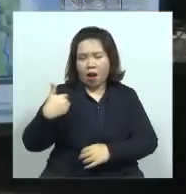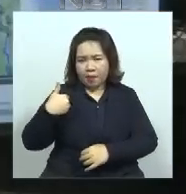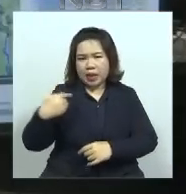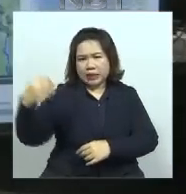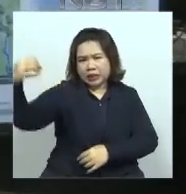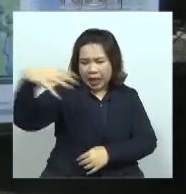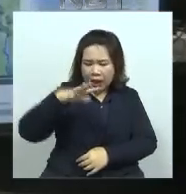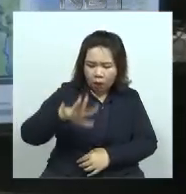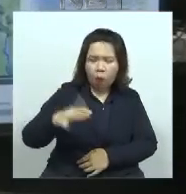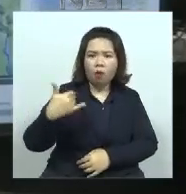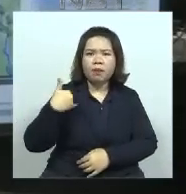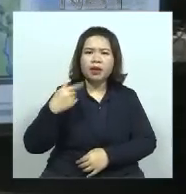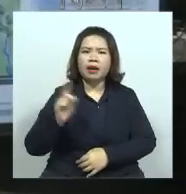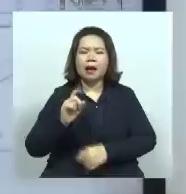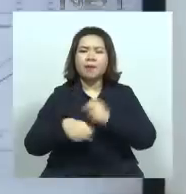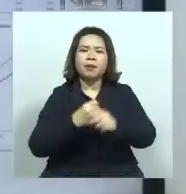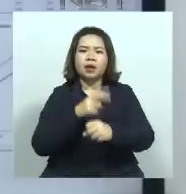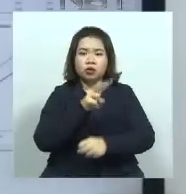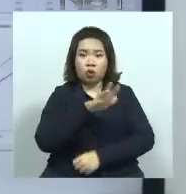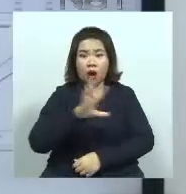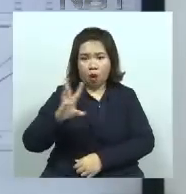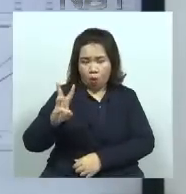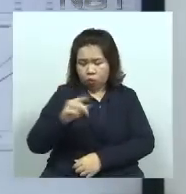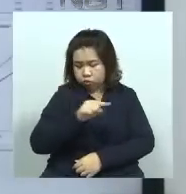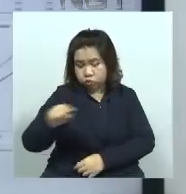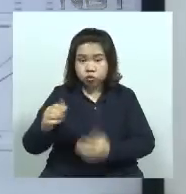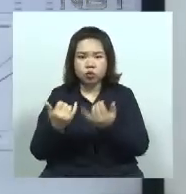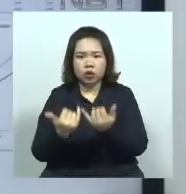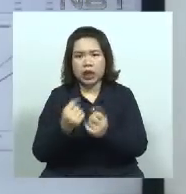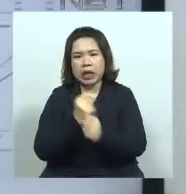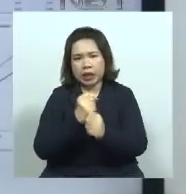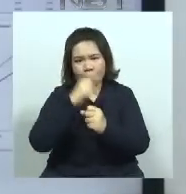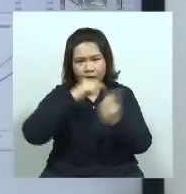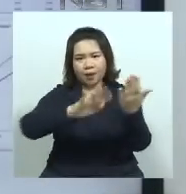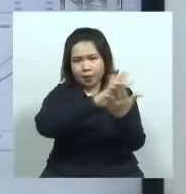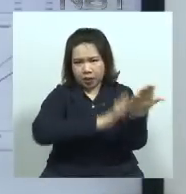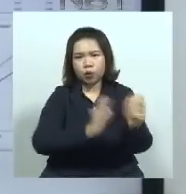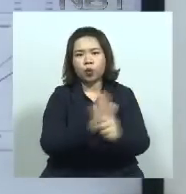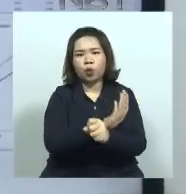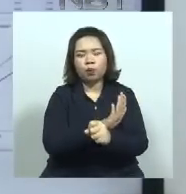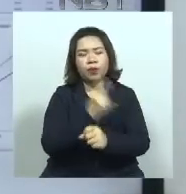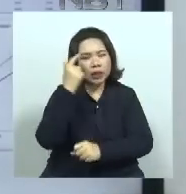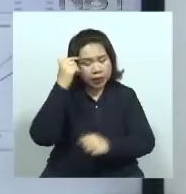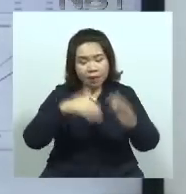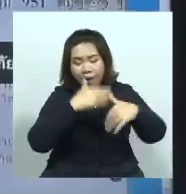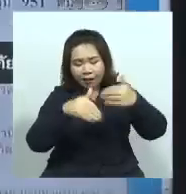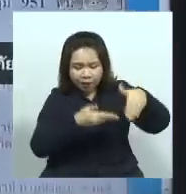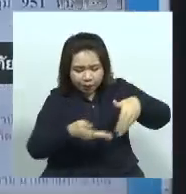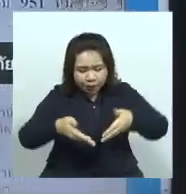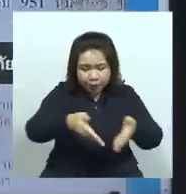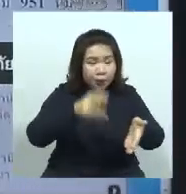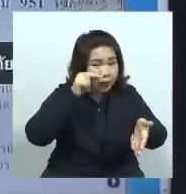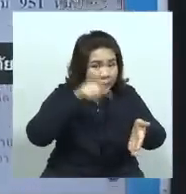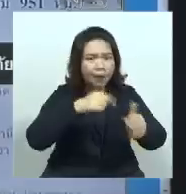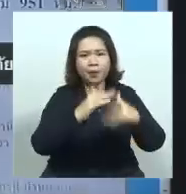งแต่ปี2556จนถึงปัจจุบันโดยครอบคลุมพื้นที่ทั่วทั้งประเทศแล้วเพื่อให้มีการพัฒนาแหล่งน้ำขนาดเล็กการชี้เป้า